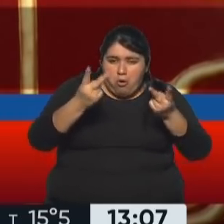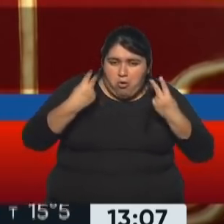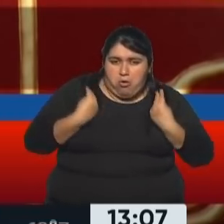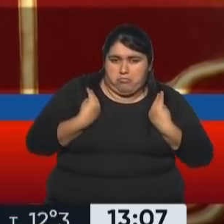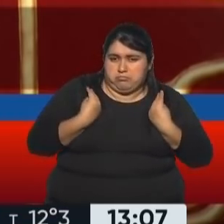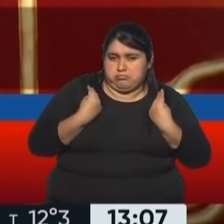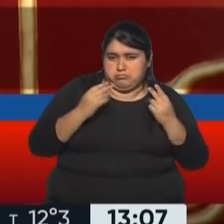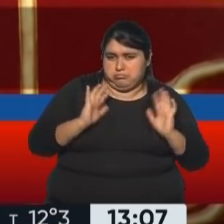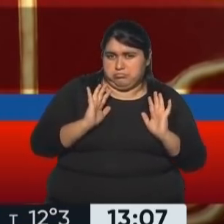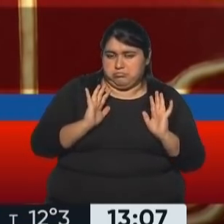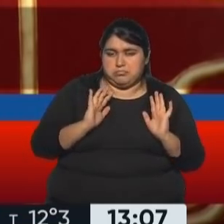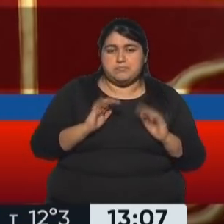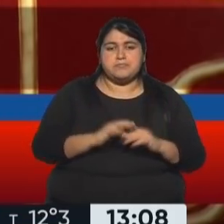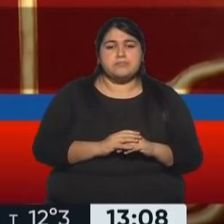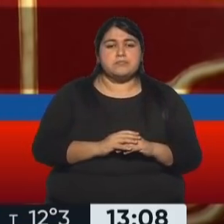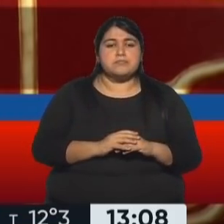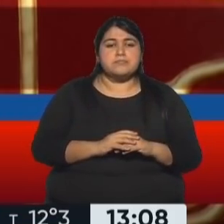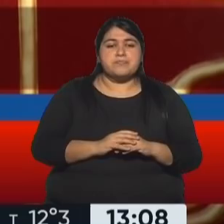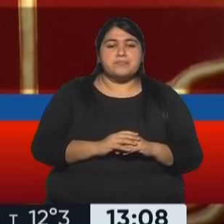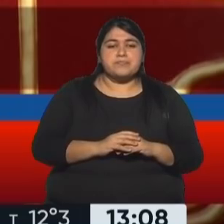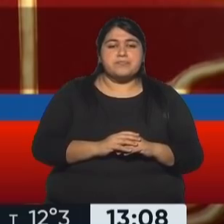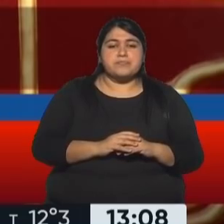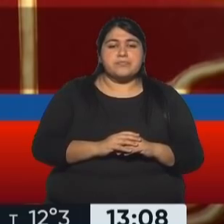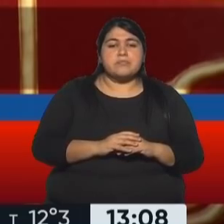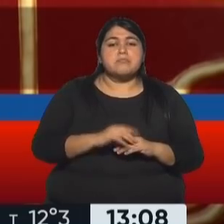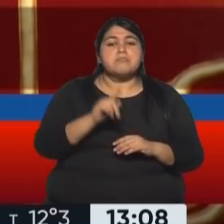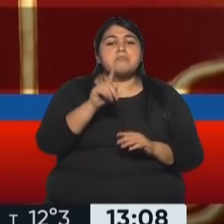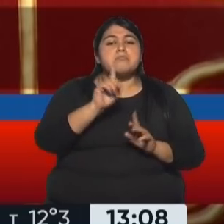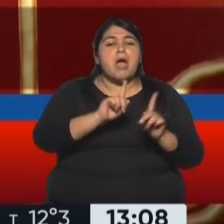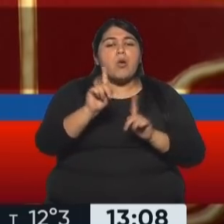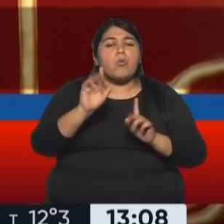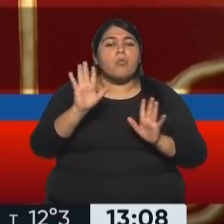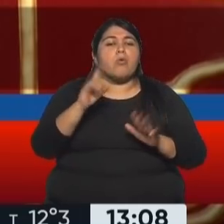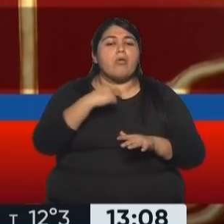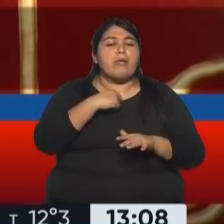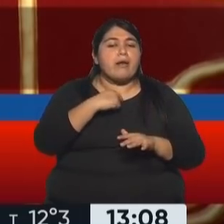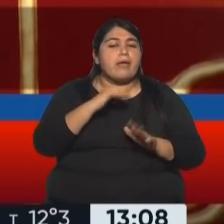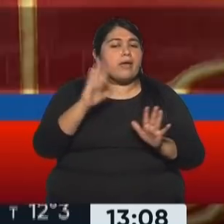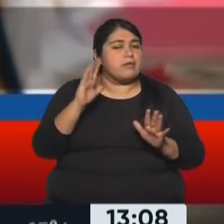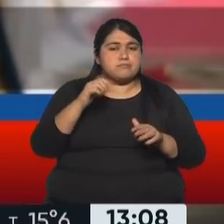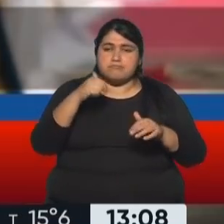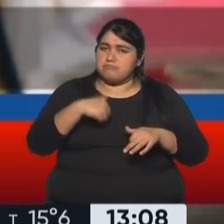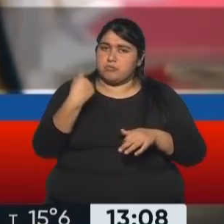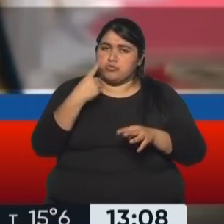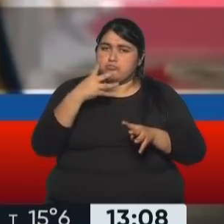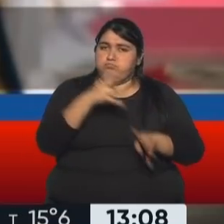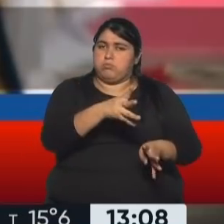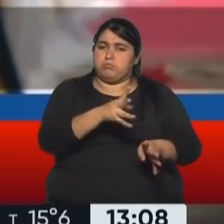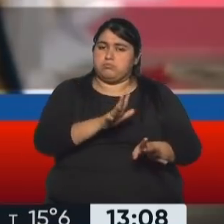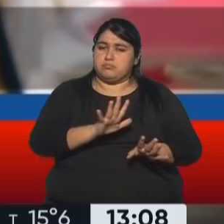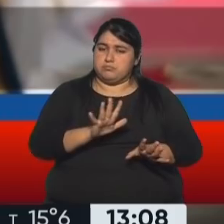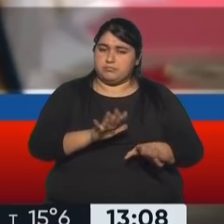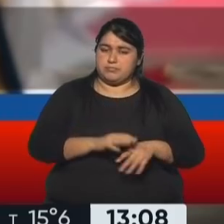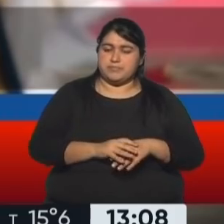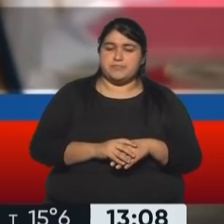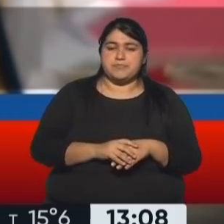奴役我们。谁妄想这样干，必 将在14